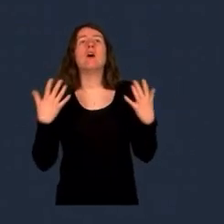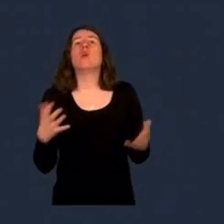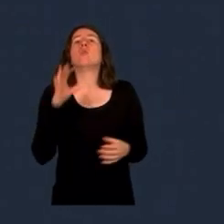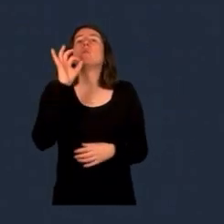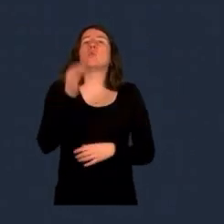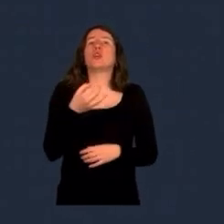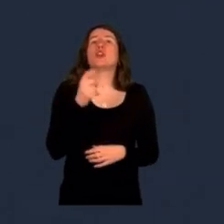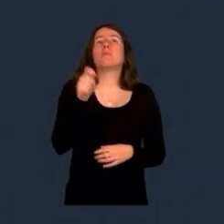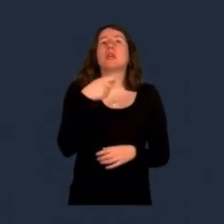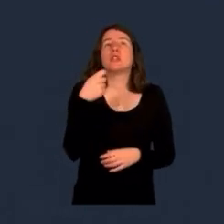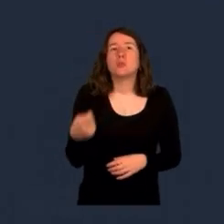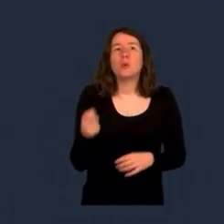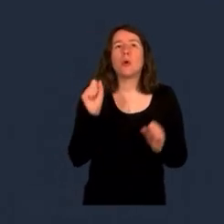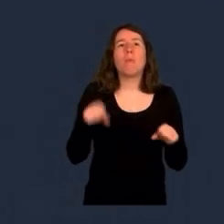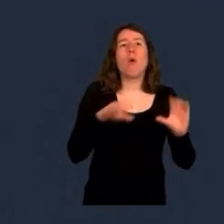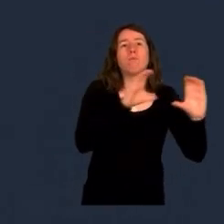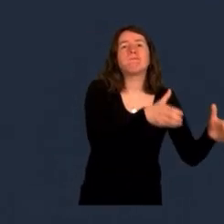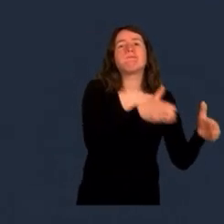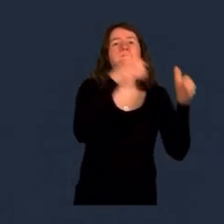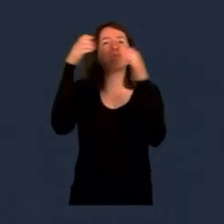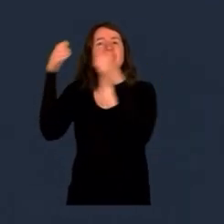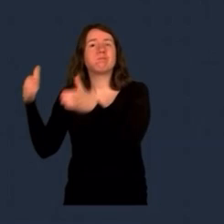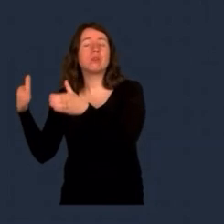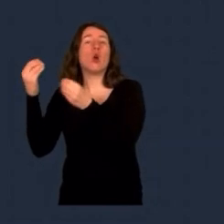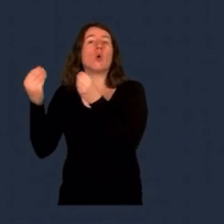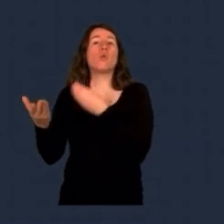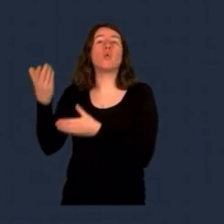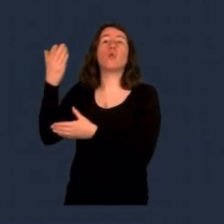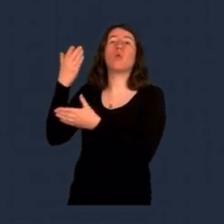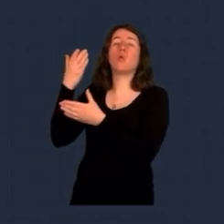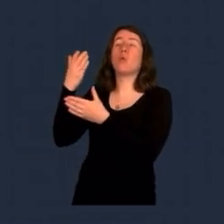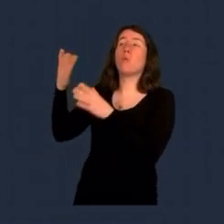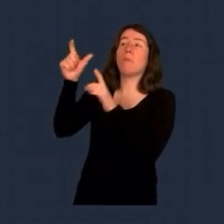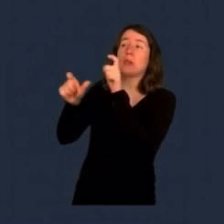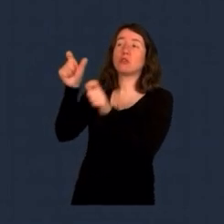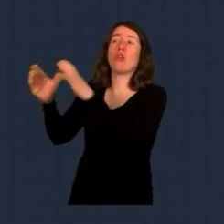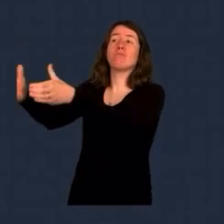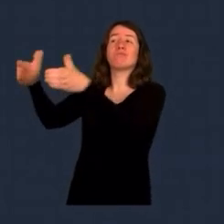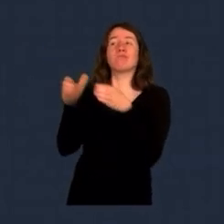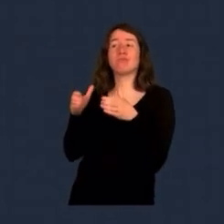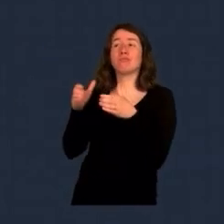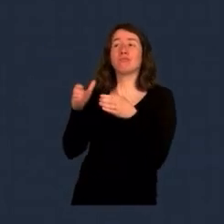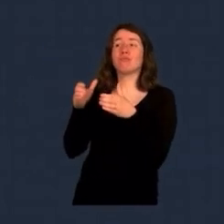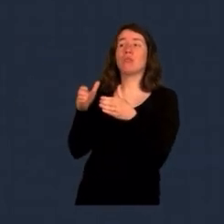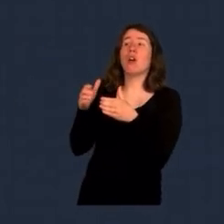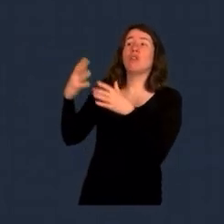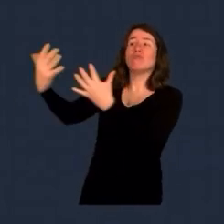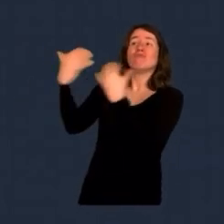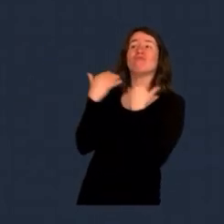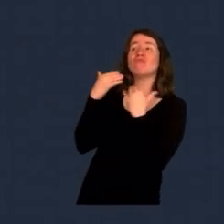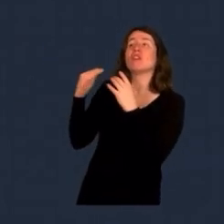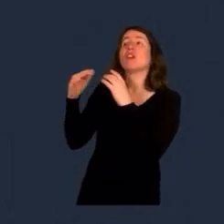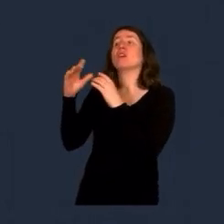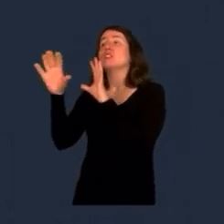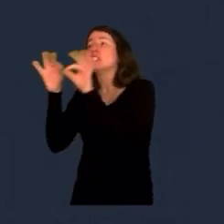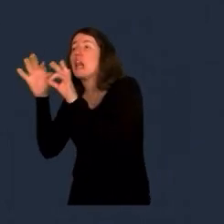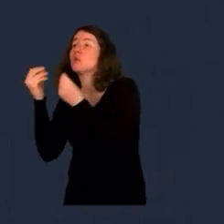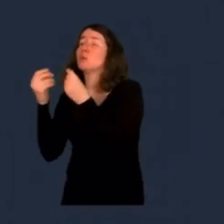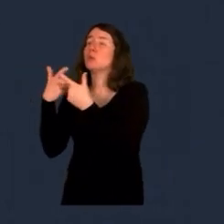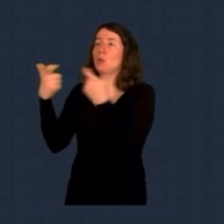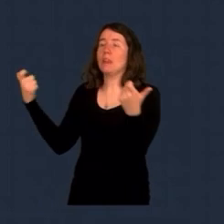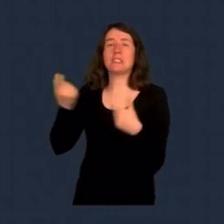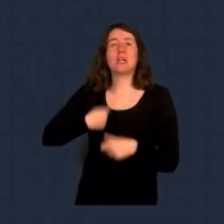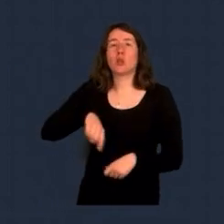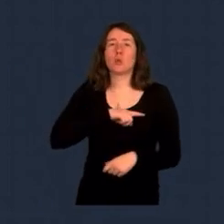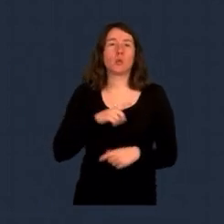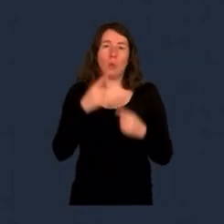immigration étrangère, dite sélective ou choisie. Pour notre part, nous contestons cette vision des choses qui consiste à laisser fuir des cerveaux